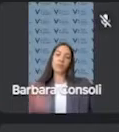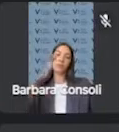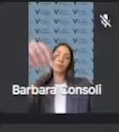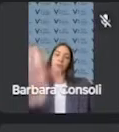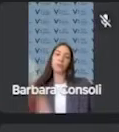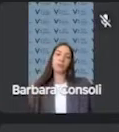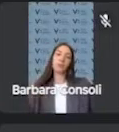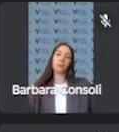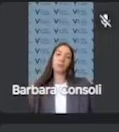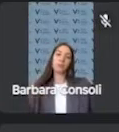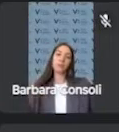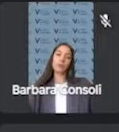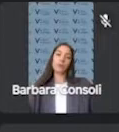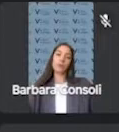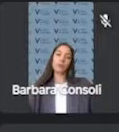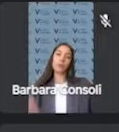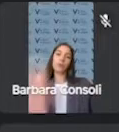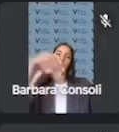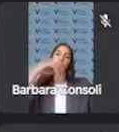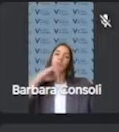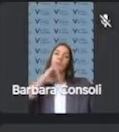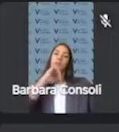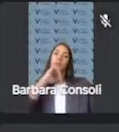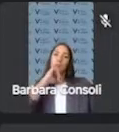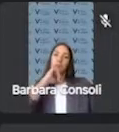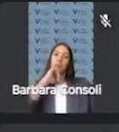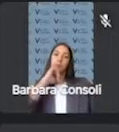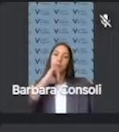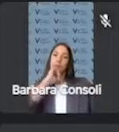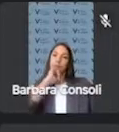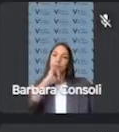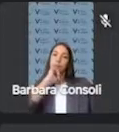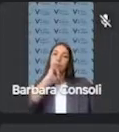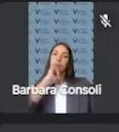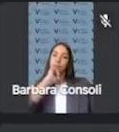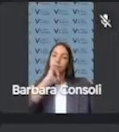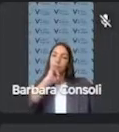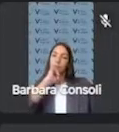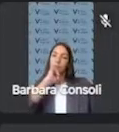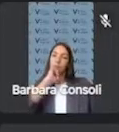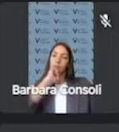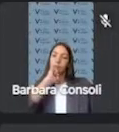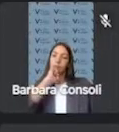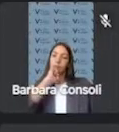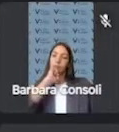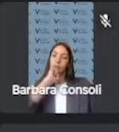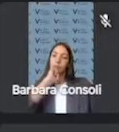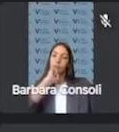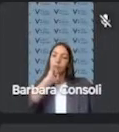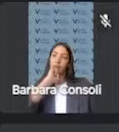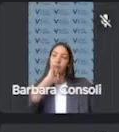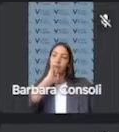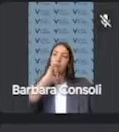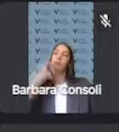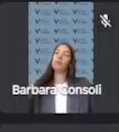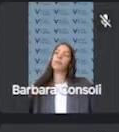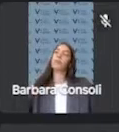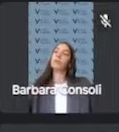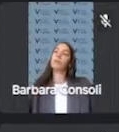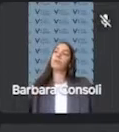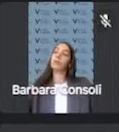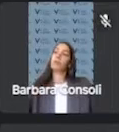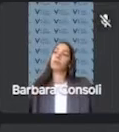tra docenti e studenti, soprattutto per quanto riguarda la preparazione dell'esame. In particolare c'è